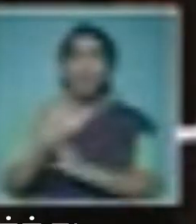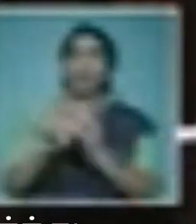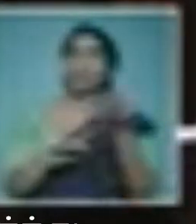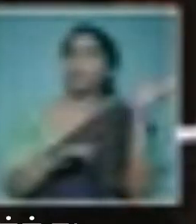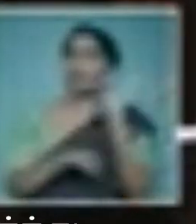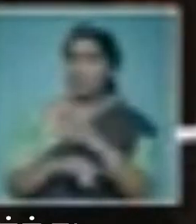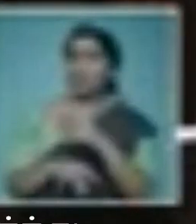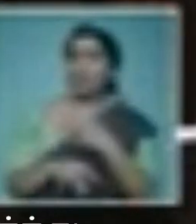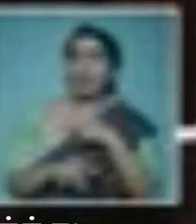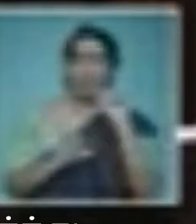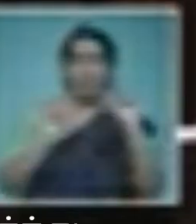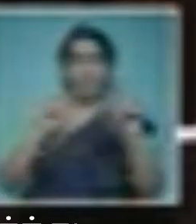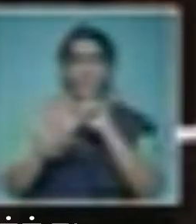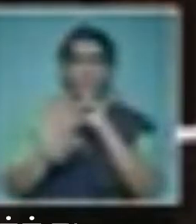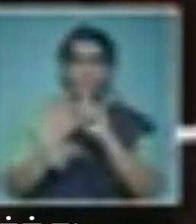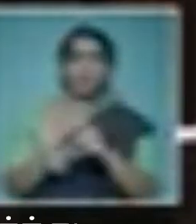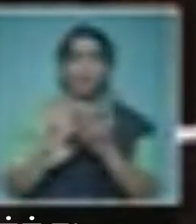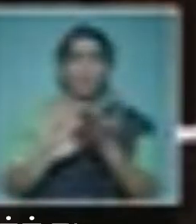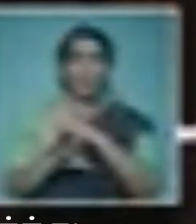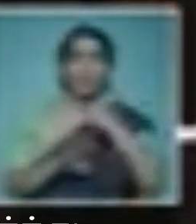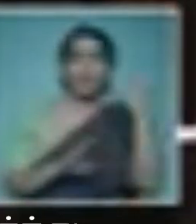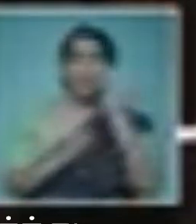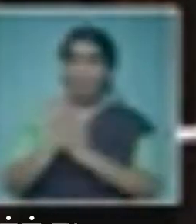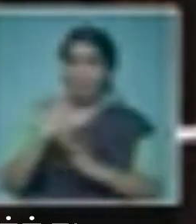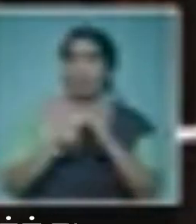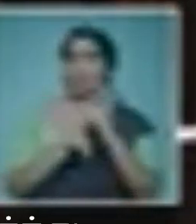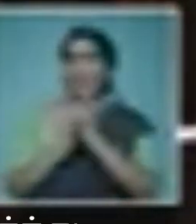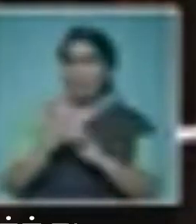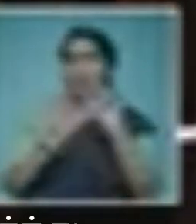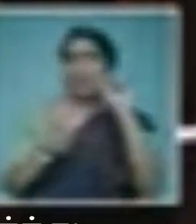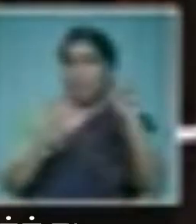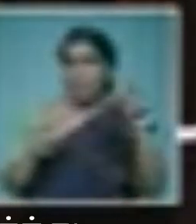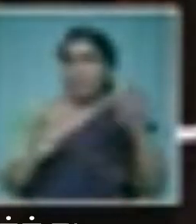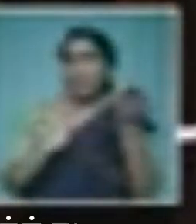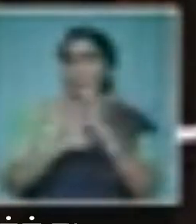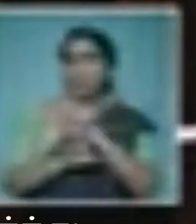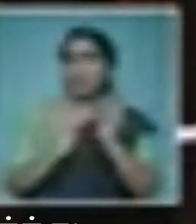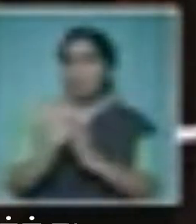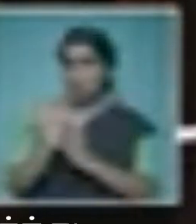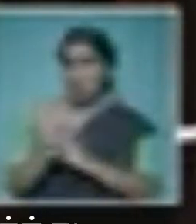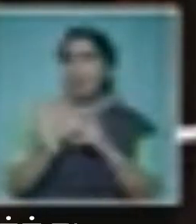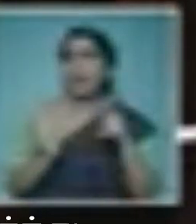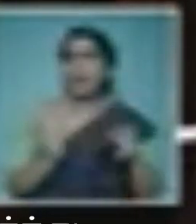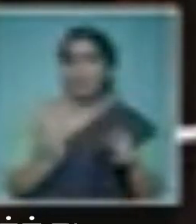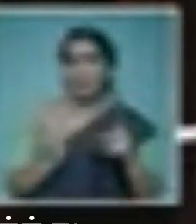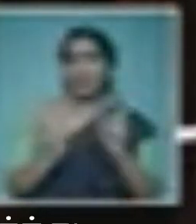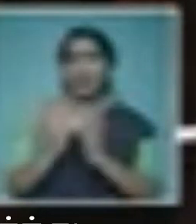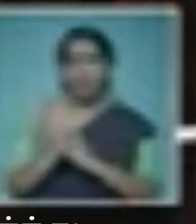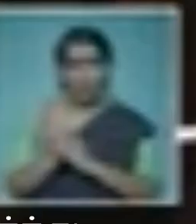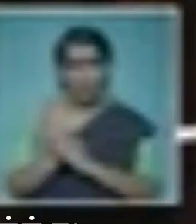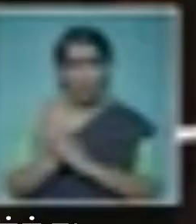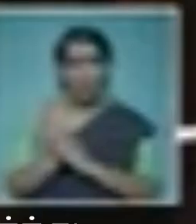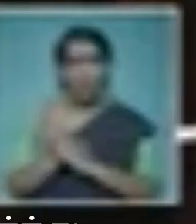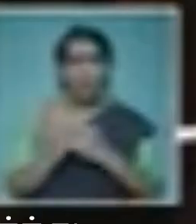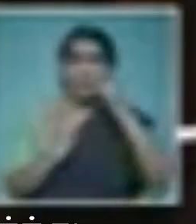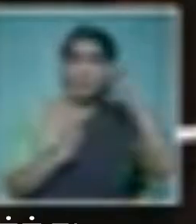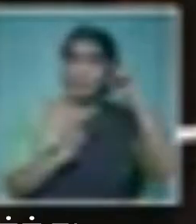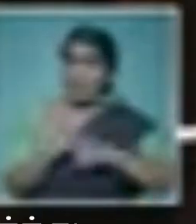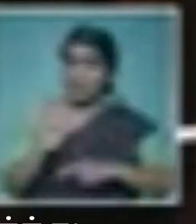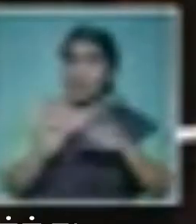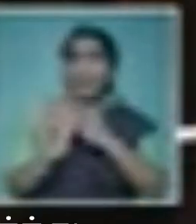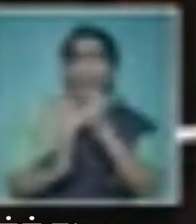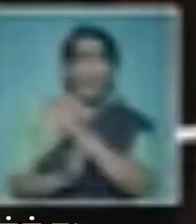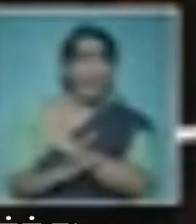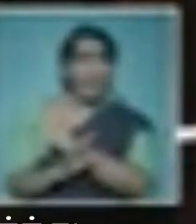ඉතින් මම නම් වශයෙන් කියන්න ඕනේ මීට පෙර කතා කරපු ඇමතිවරු සමහර නම් මොනවද මේ පහුගිය කාලේ කමිටුල තිබ්බා. ඒ කමිටුව හරහා ඒ කියන්නේ ජපානයේ